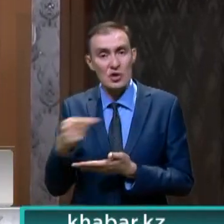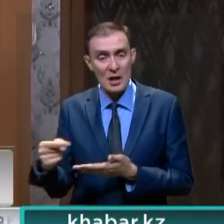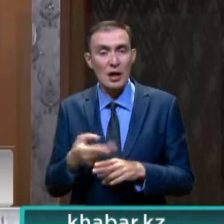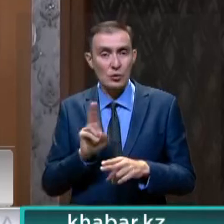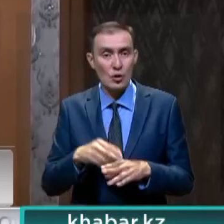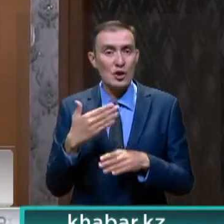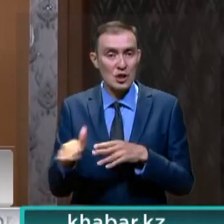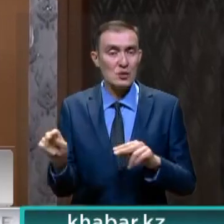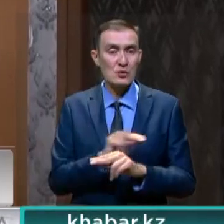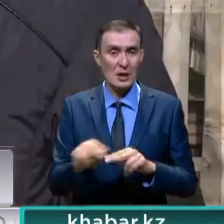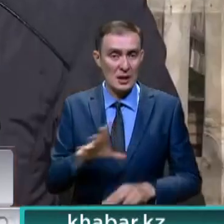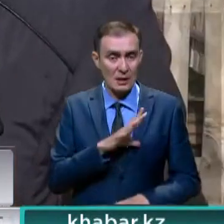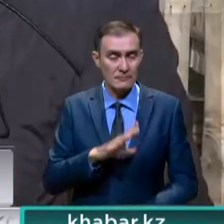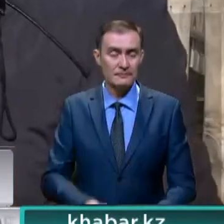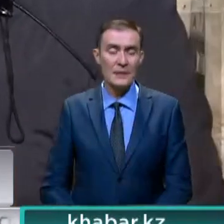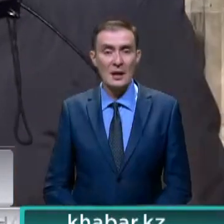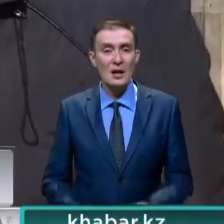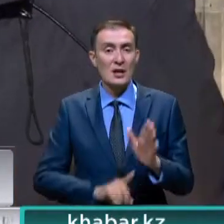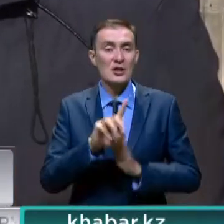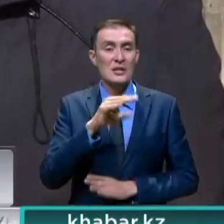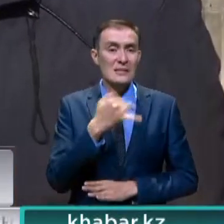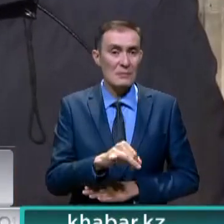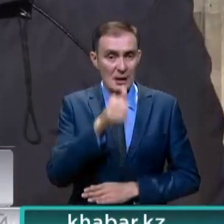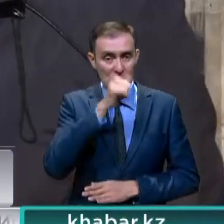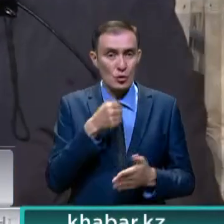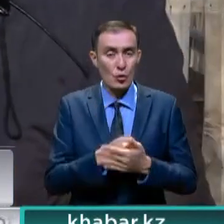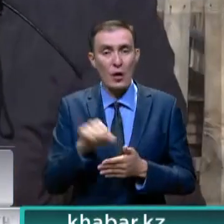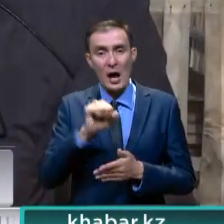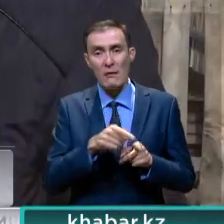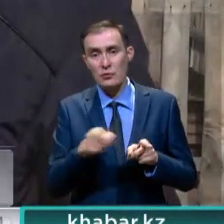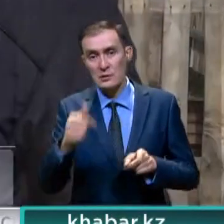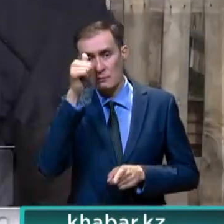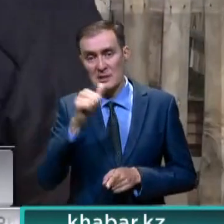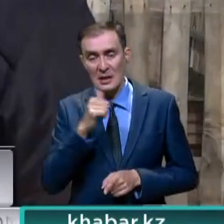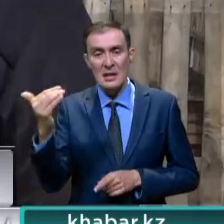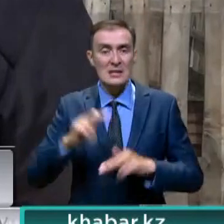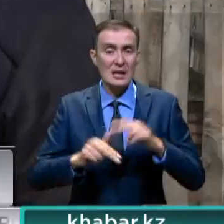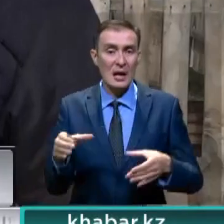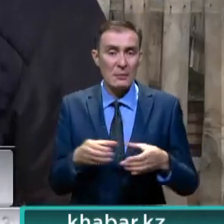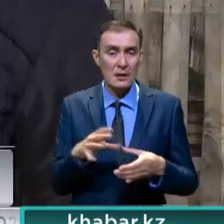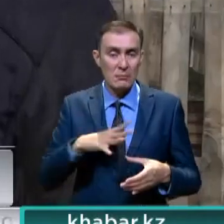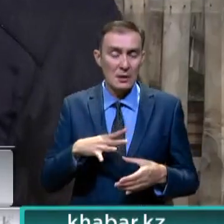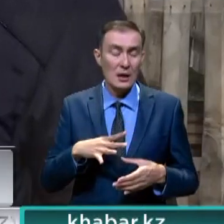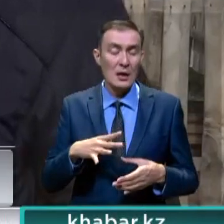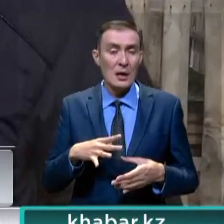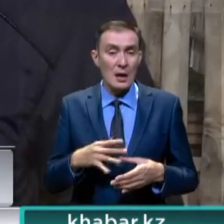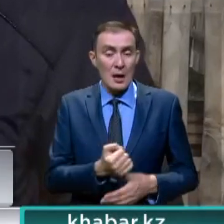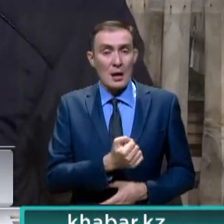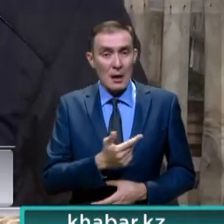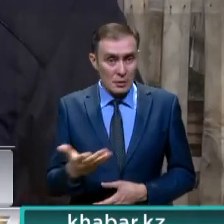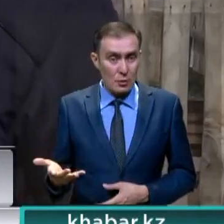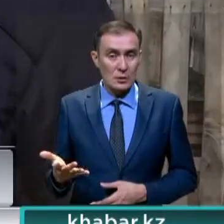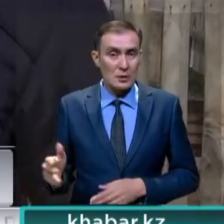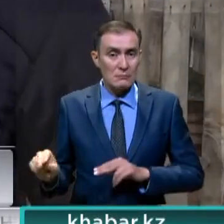которых уже устранили. С мая месяца по август месяц застройщиками были проведены определенный